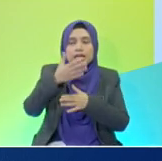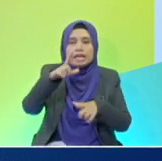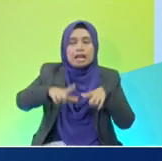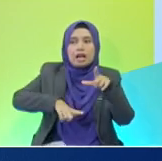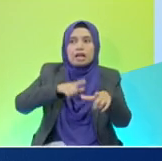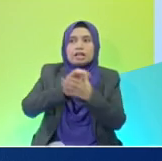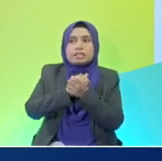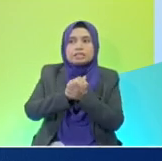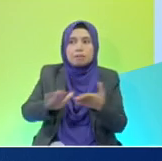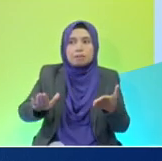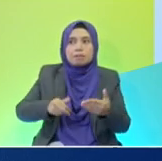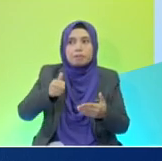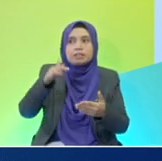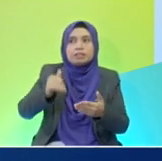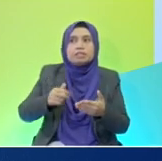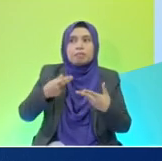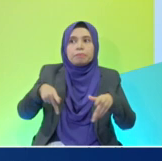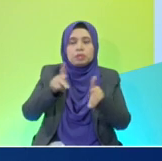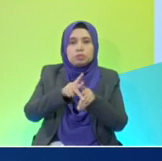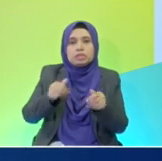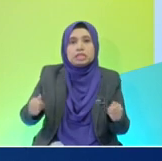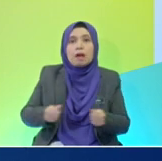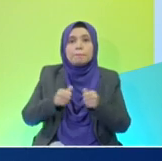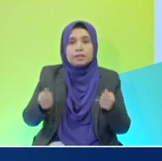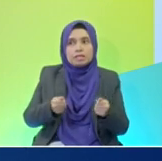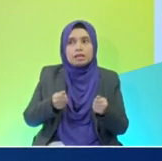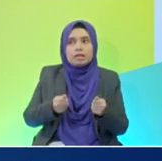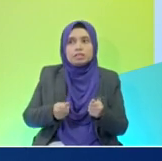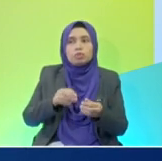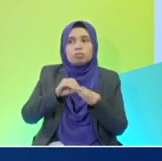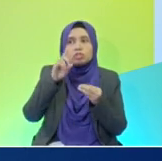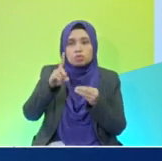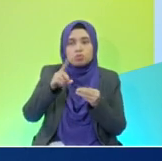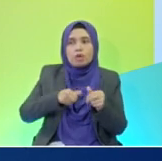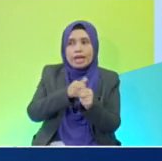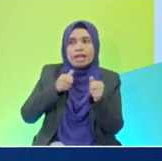daripada basah kenapa kenapa tak boleh basah nanti